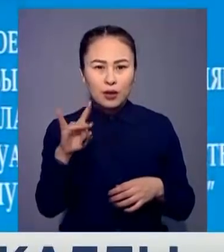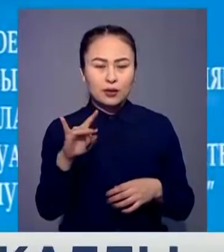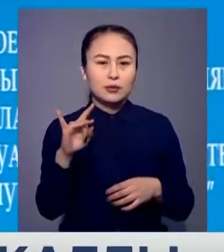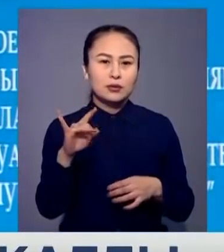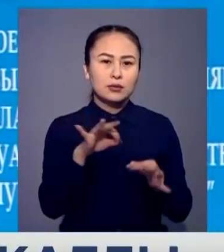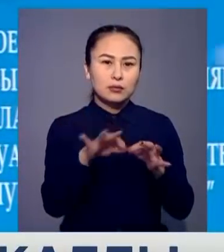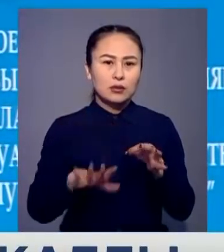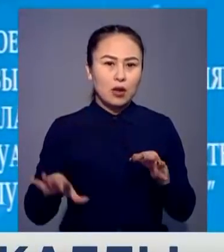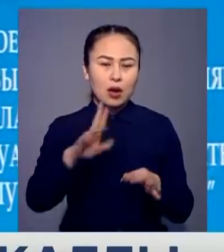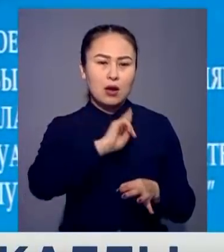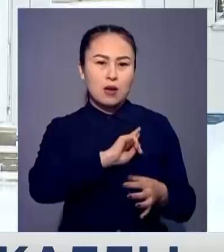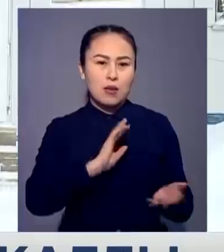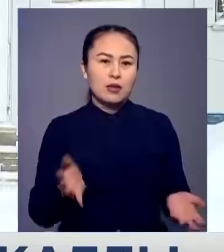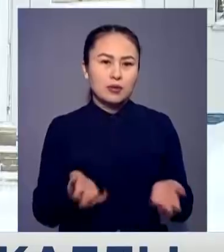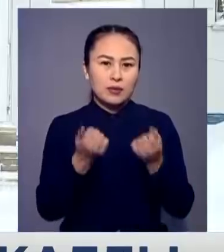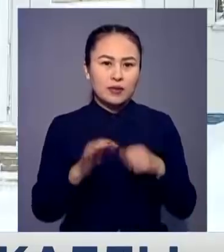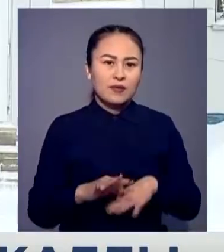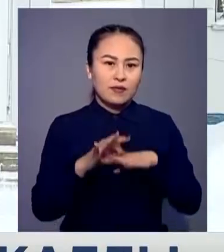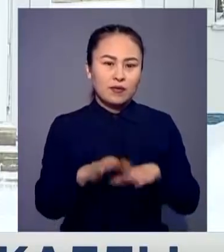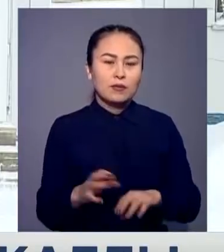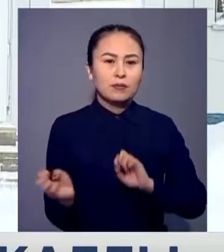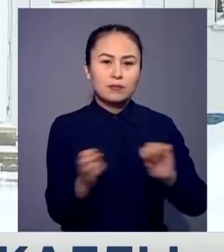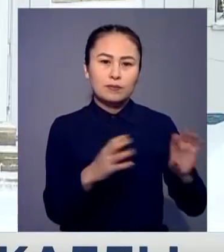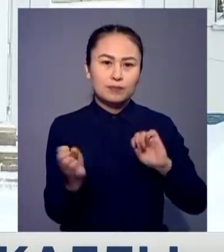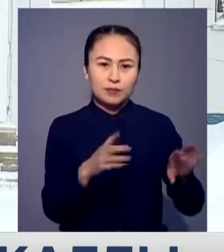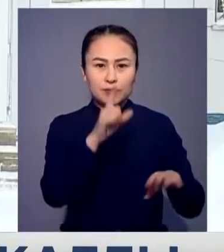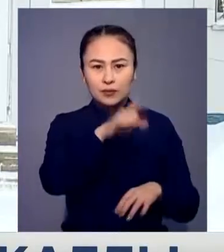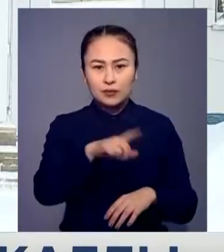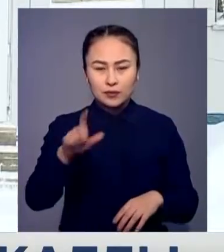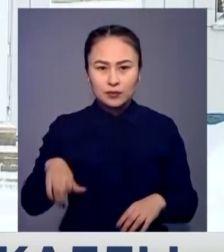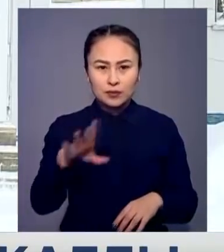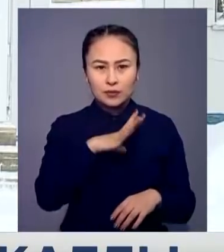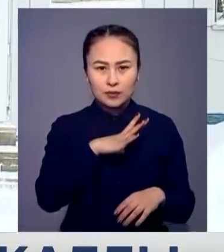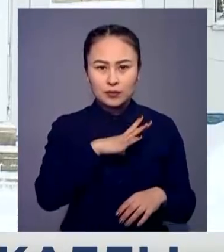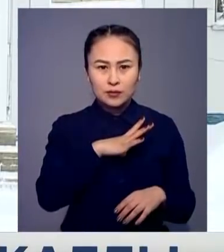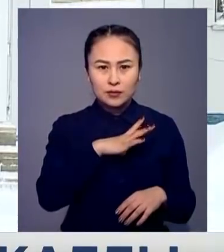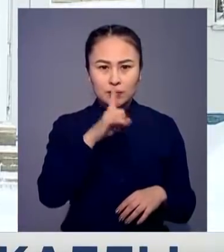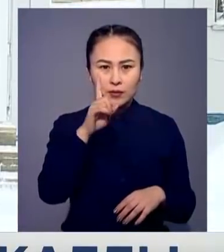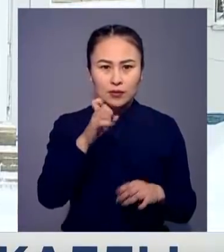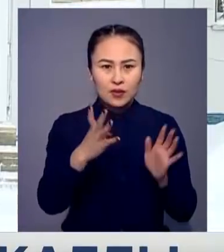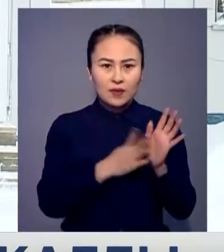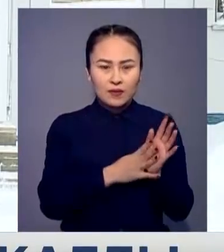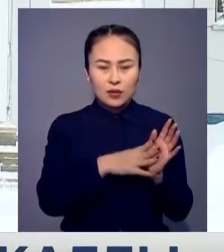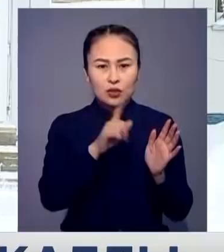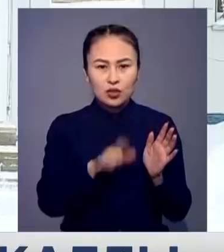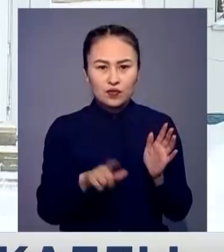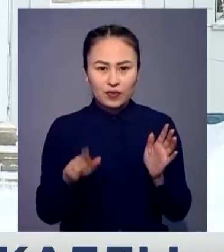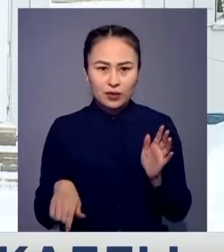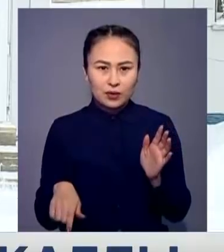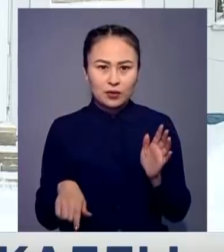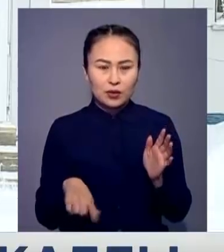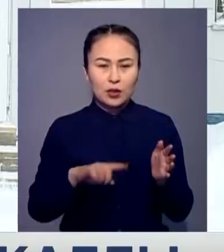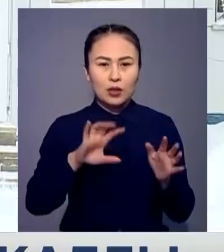ауданында авариялық құтқару жұмыстары өткізілді. Эвакуацияланған Қарғалы ауданында 109 адам